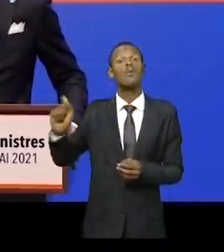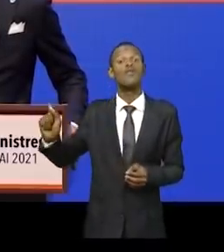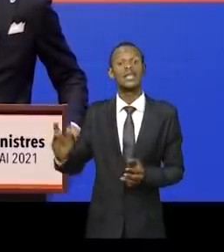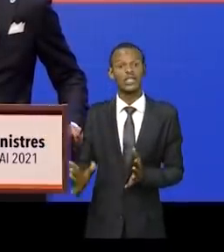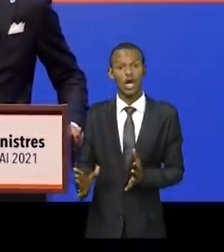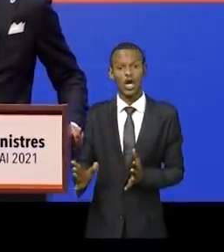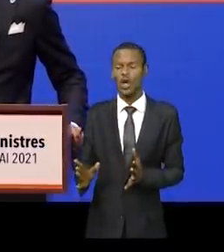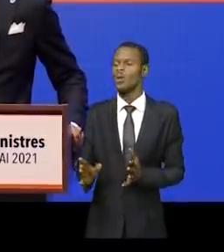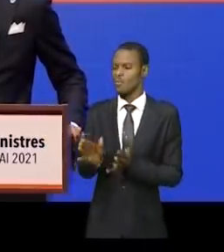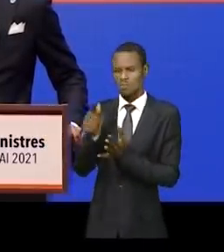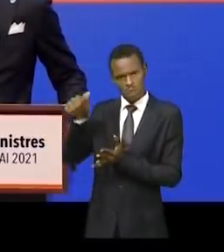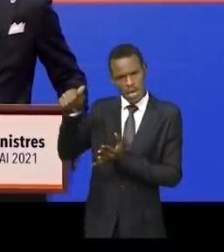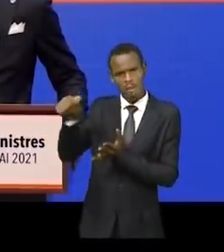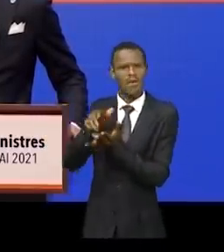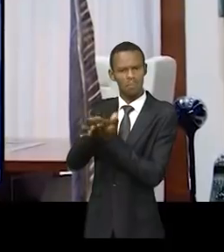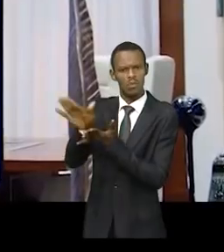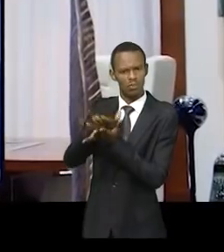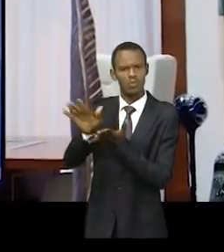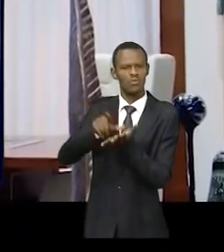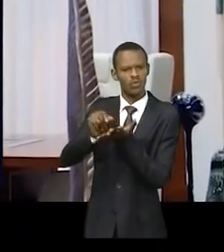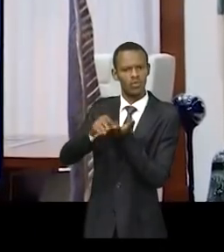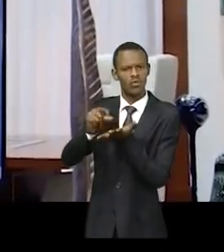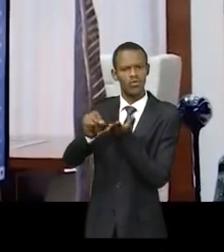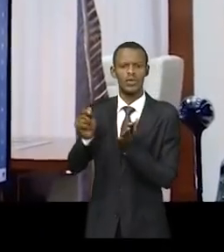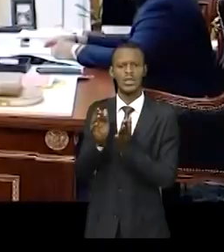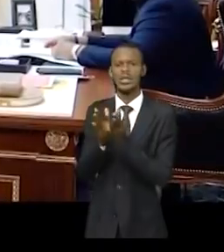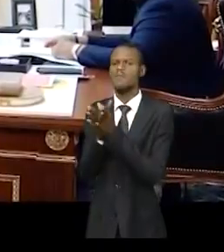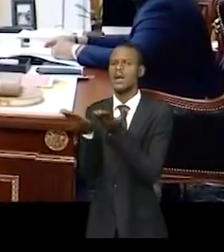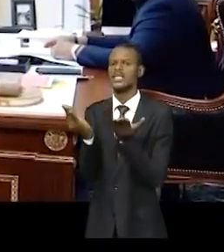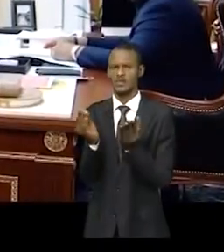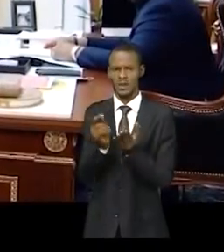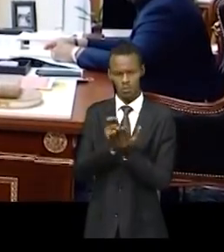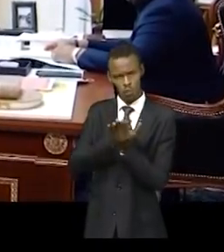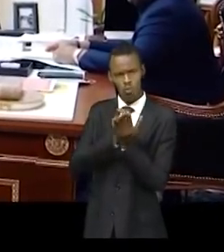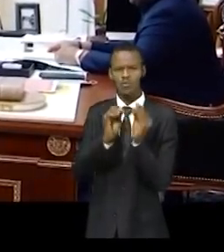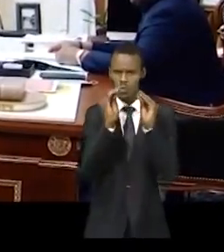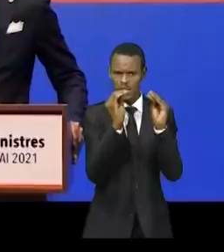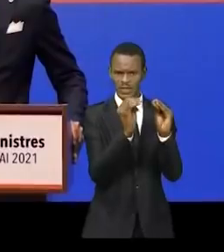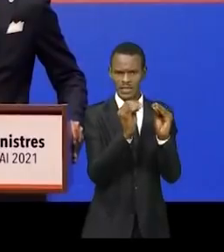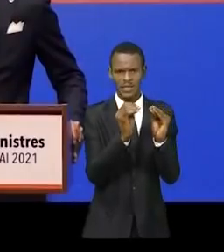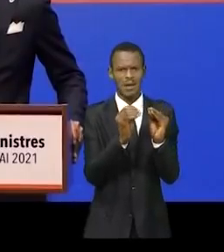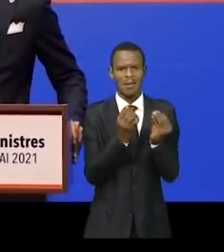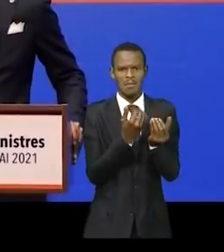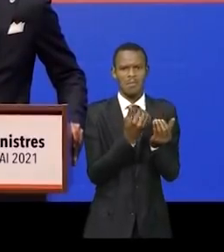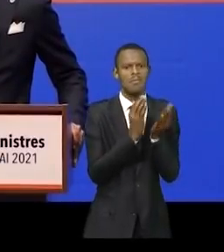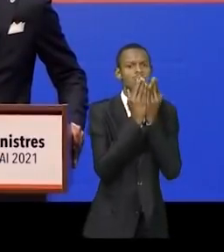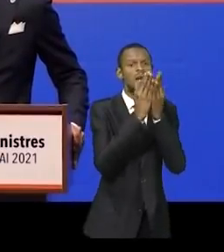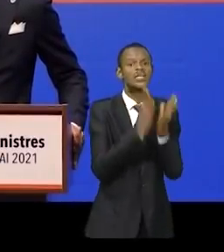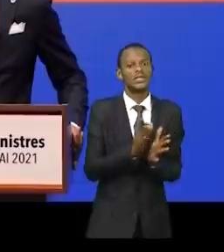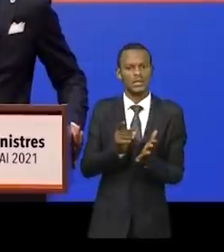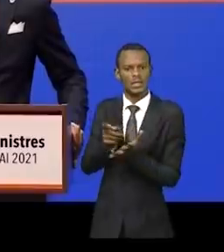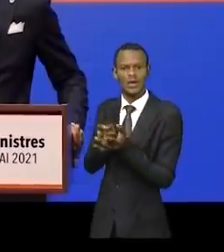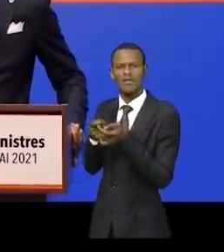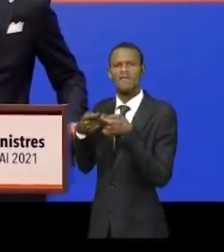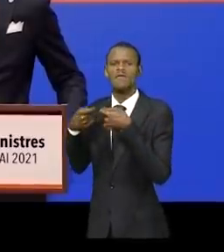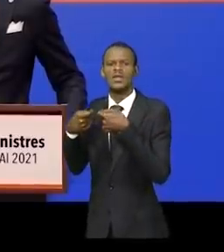répondre ainsi à la demande formulée par les étudiants quant à ceux. Il a en outre donné des orientations au ministre de l'ESU pour